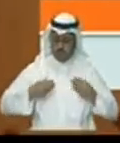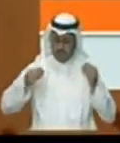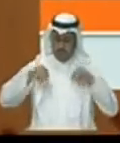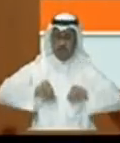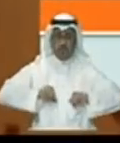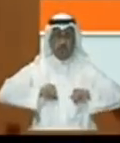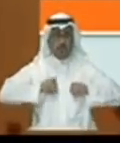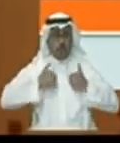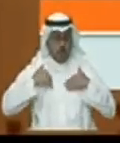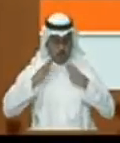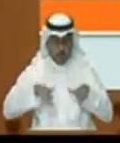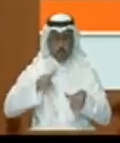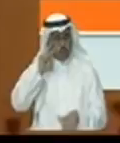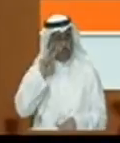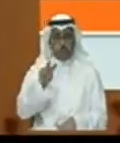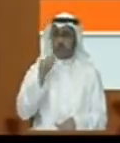فخور تواجدي هنا